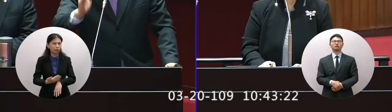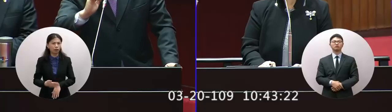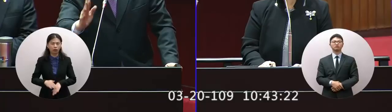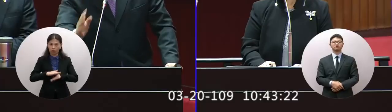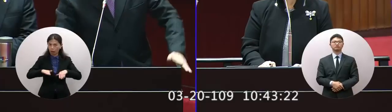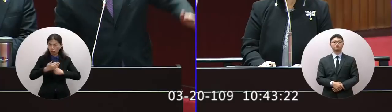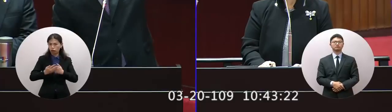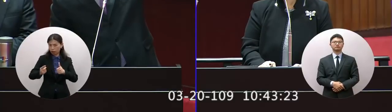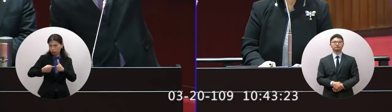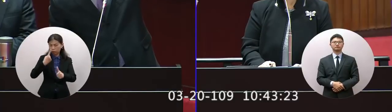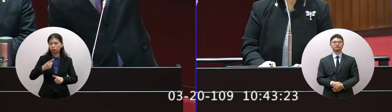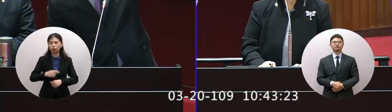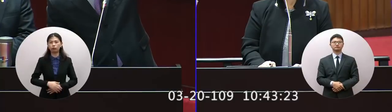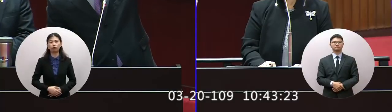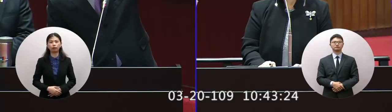問題